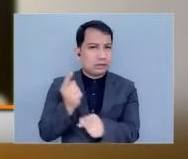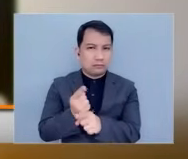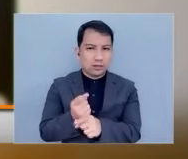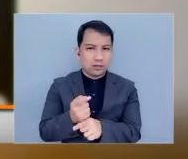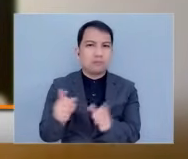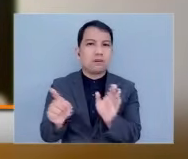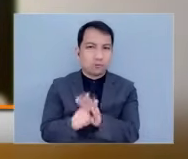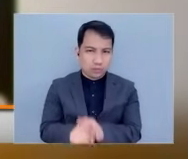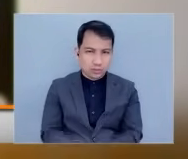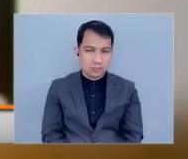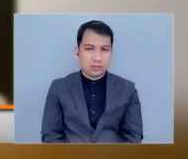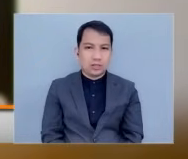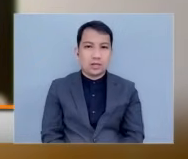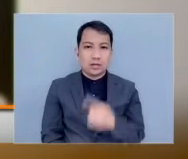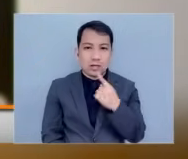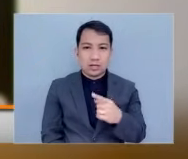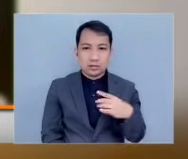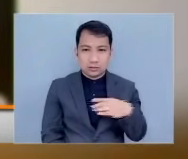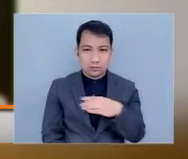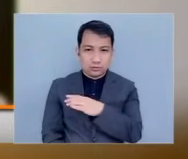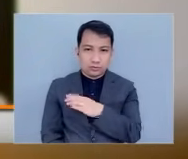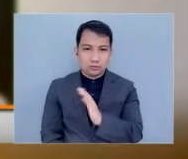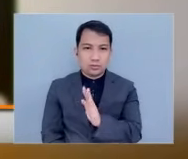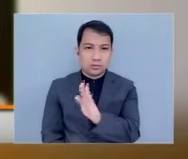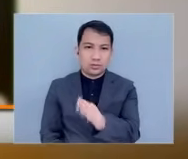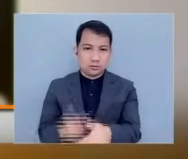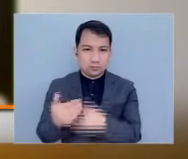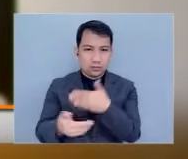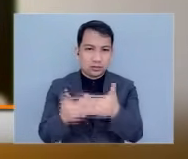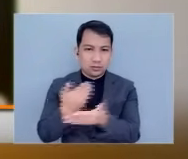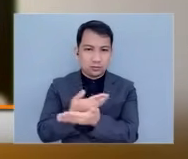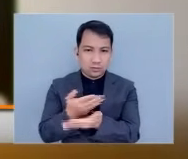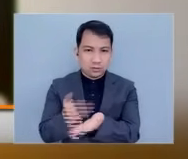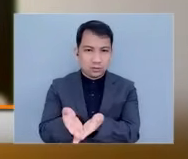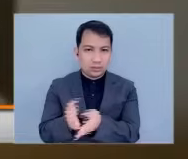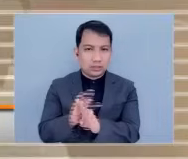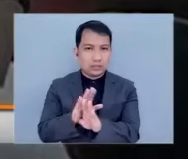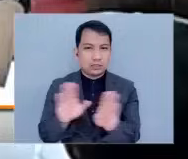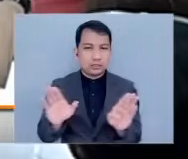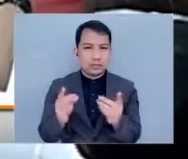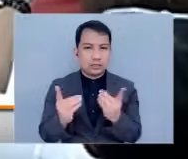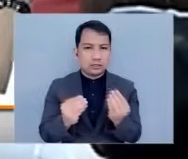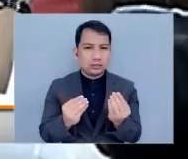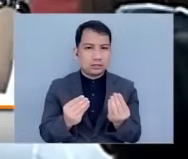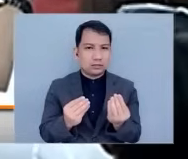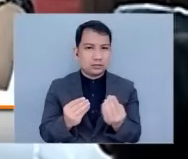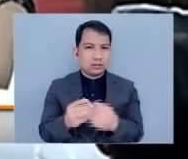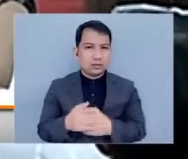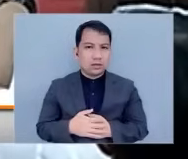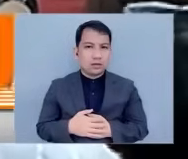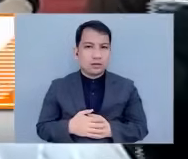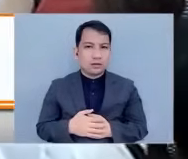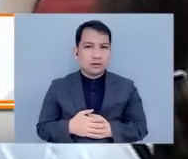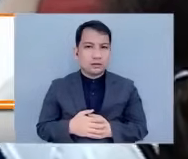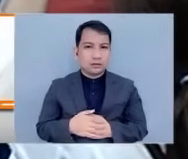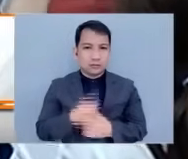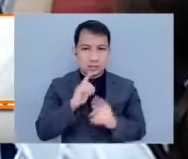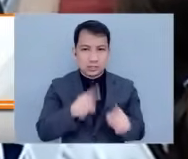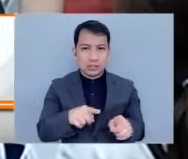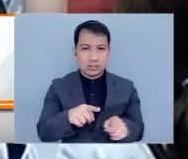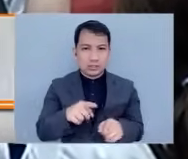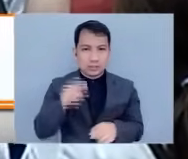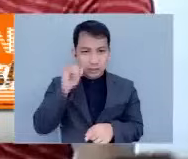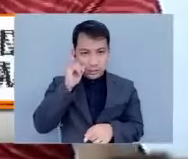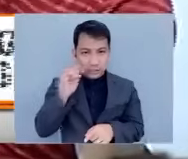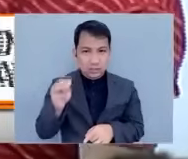Ang papel daw ng Kongreso ay nasa pagpaproseso ng budget at hindi ang pagpapatupad nito. Sagot naman dyan ni Senator Aimee, dumalo